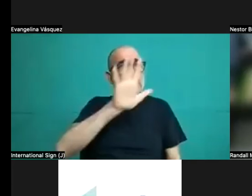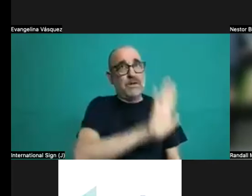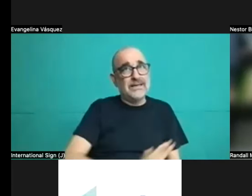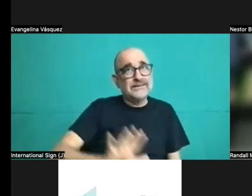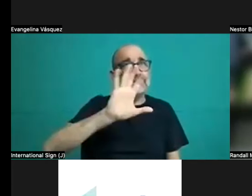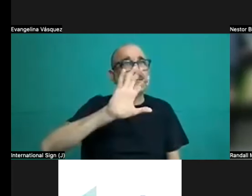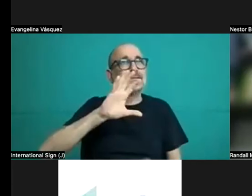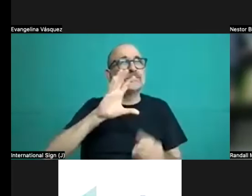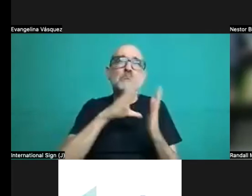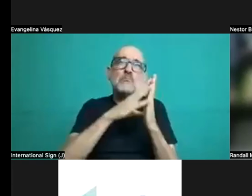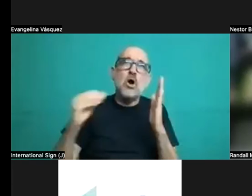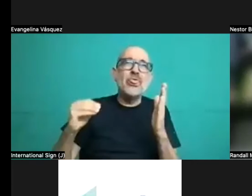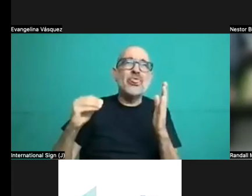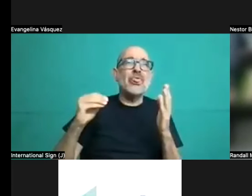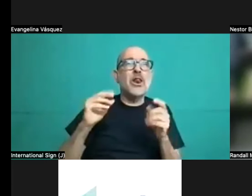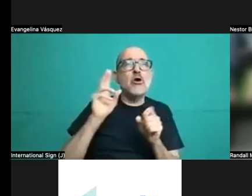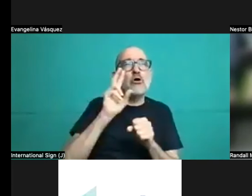de couverture.